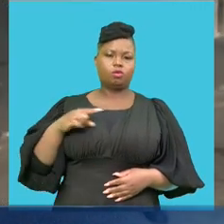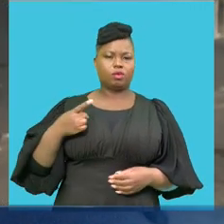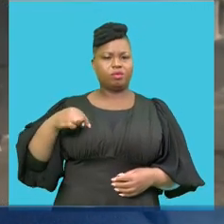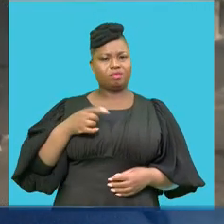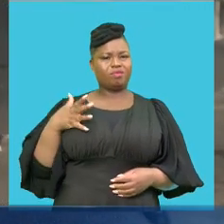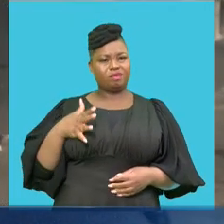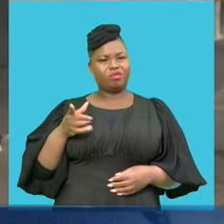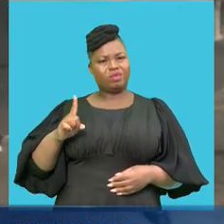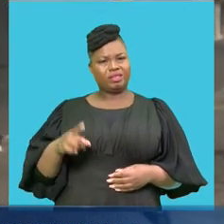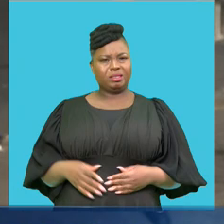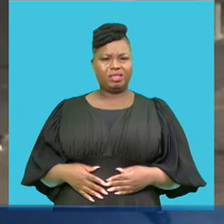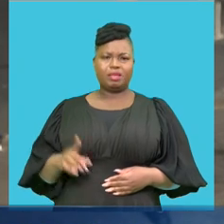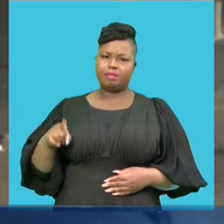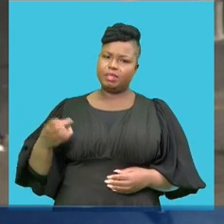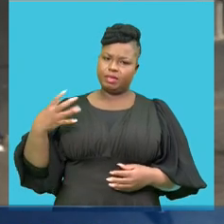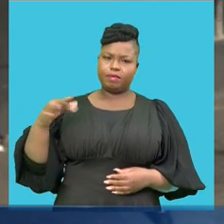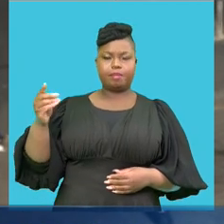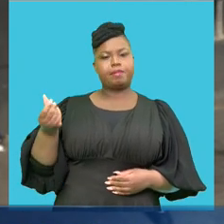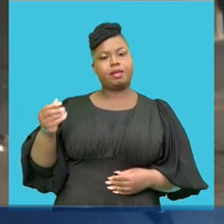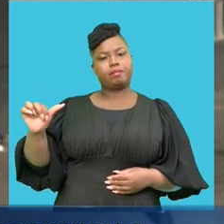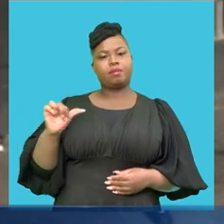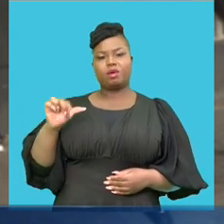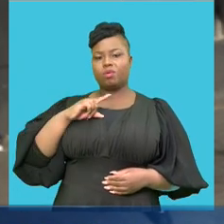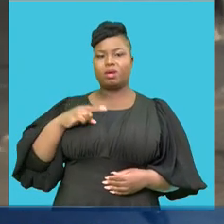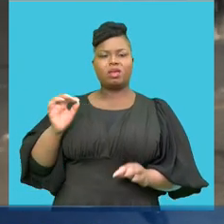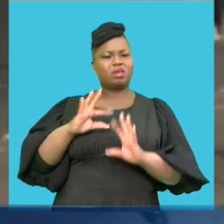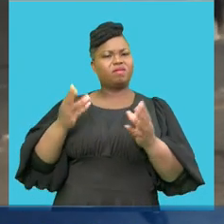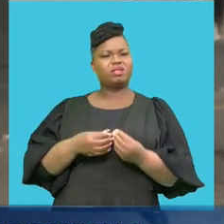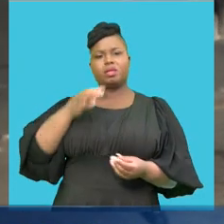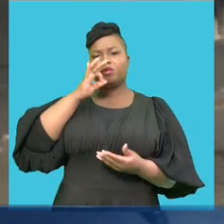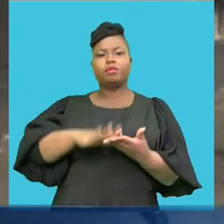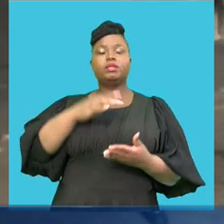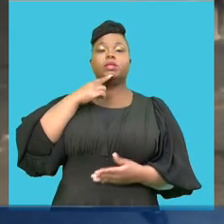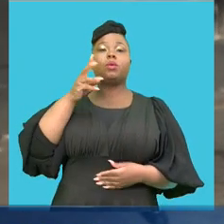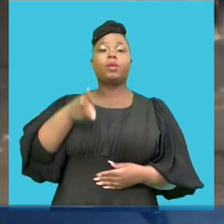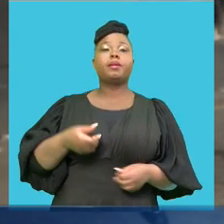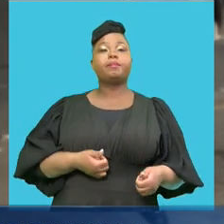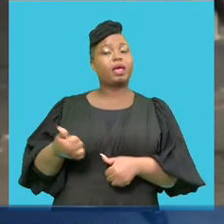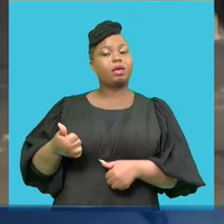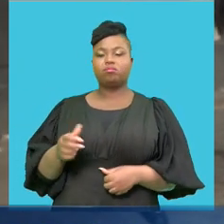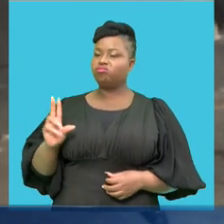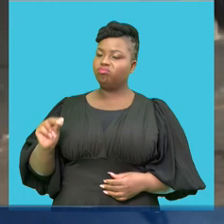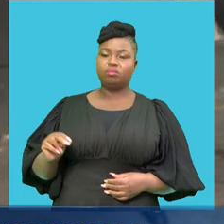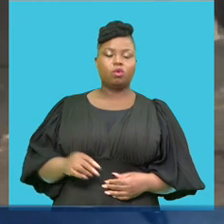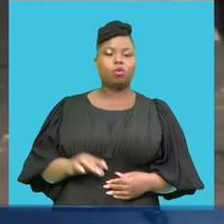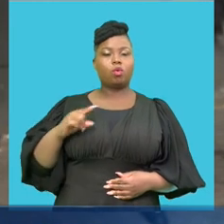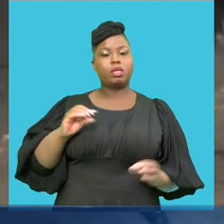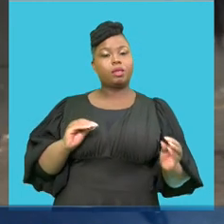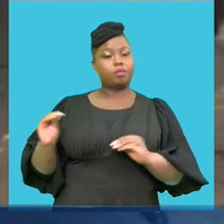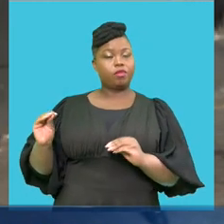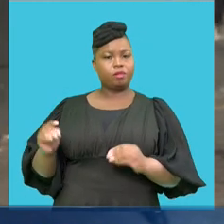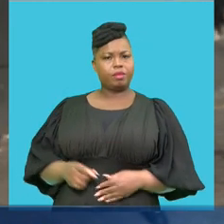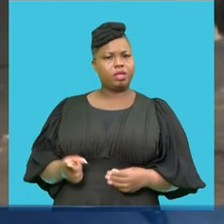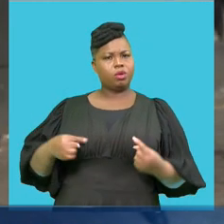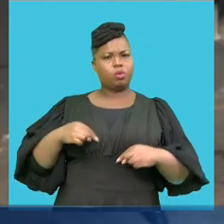isicelayo ukuthi basibuyisele imali zethu because le nto abasipromisa yona ukuthi bazosibuyisela emsebenzini into engekho because bakwazi ukuthutha